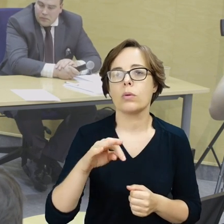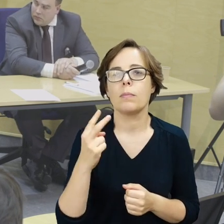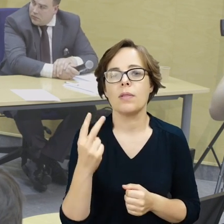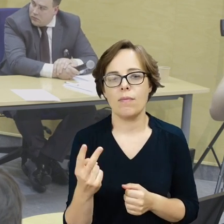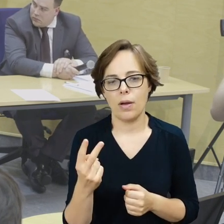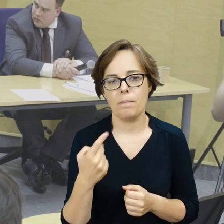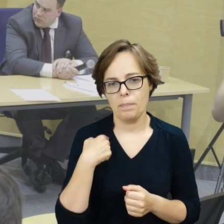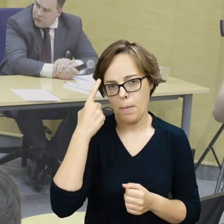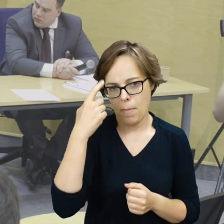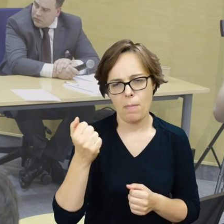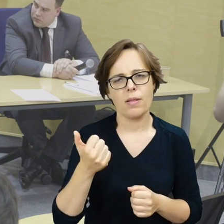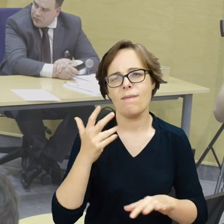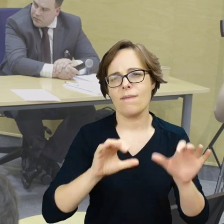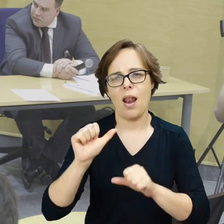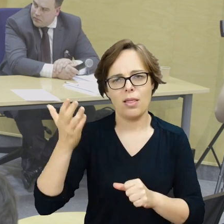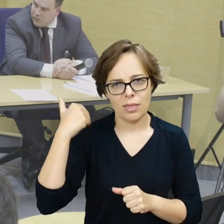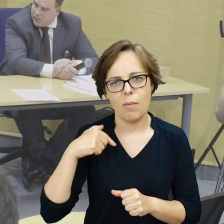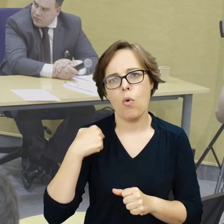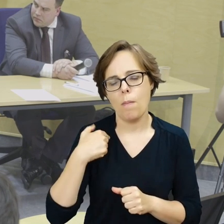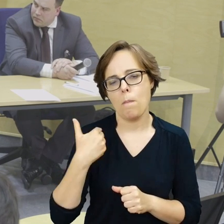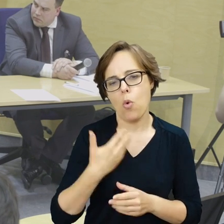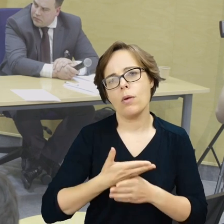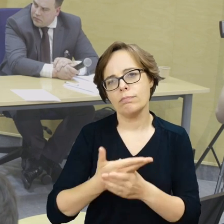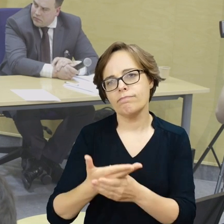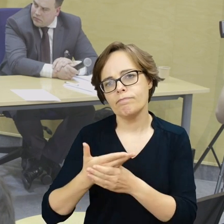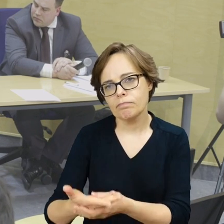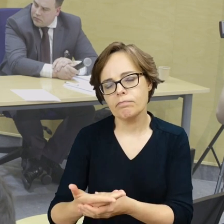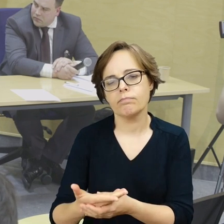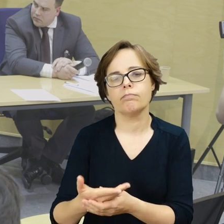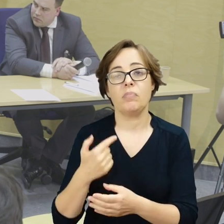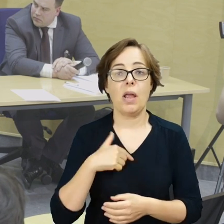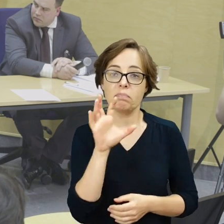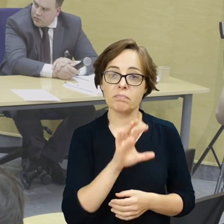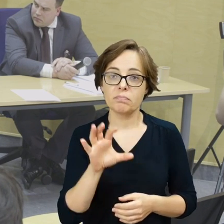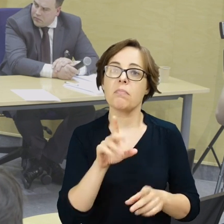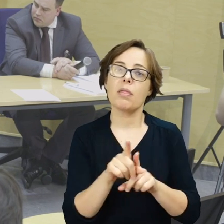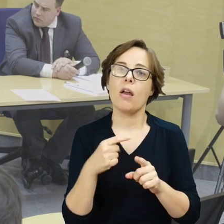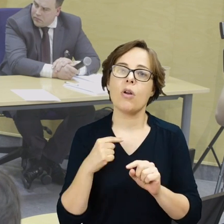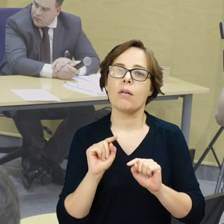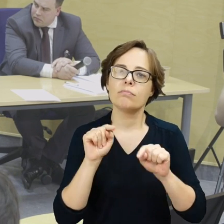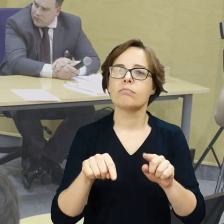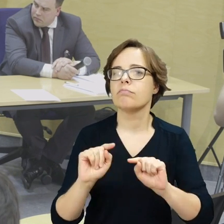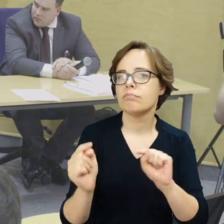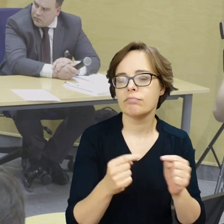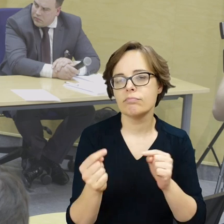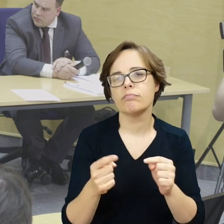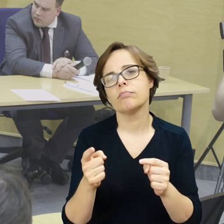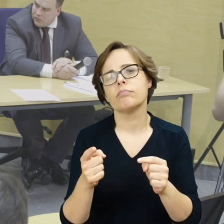pamiętam jeszcze lata temu, kiedy byłem zapraszany w charakterze i widza czy interlokutora na spotkania z organizacjami